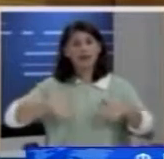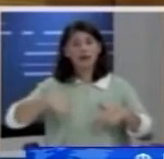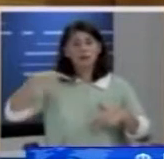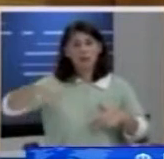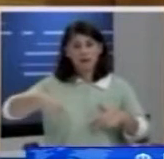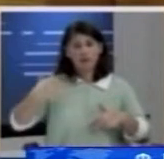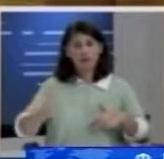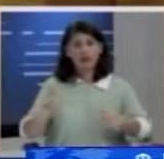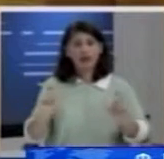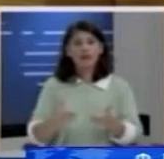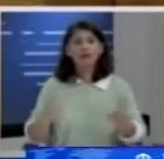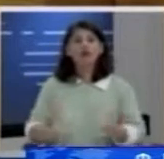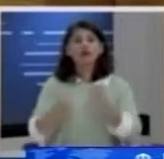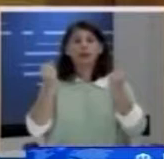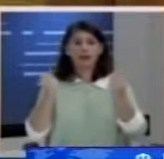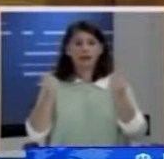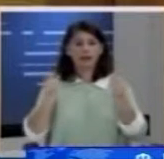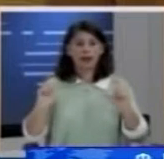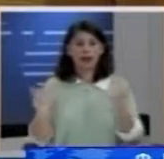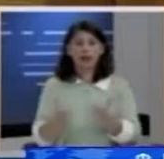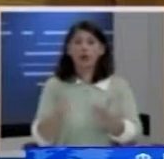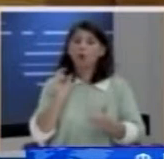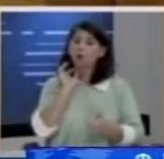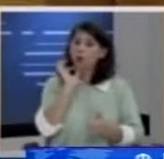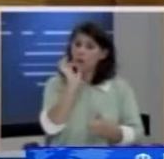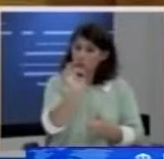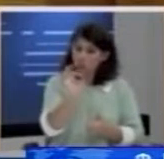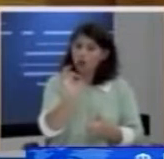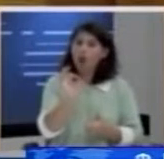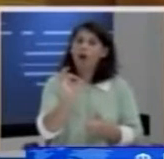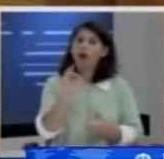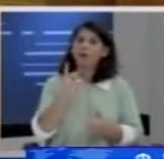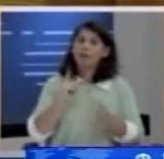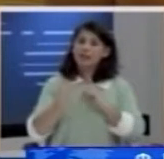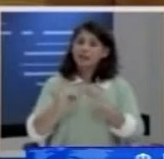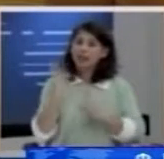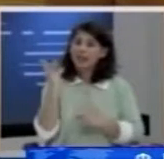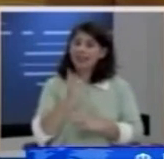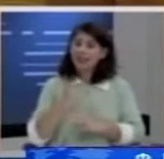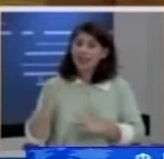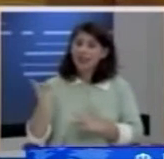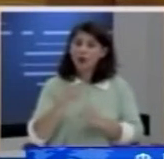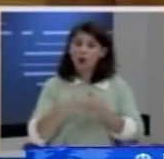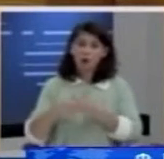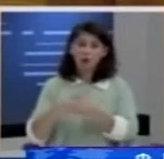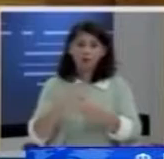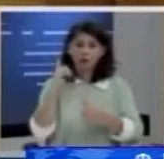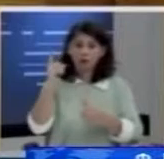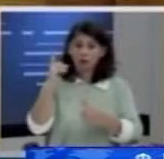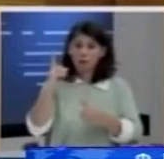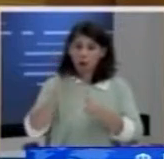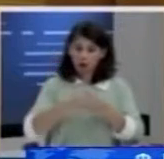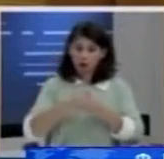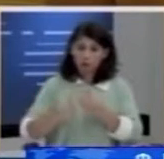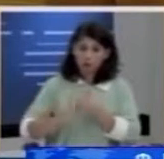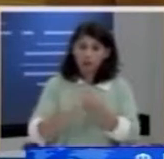ήταν μια κυβέρνηση εθνικής σωτηρίας, εθνικού σκοπού, με συμφωνία τριών κομμάτων. Το πρώτο κόμμα που τη